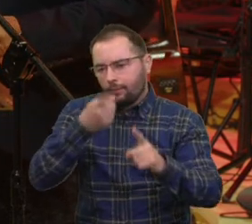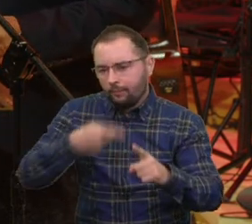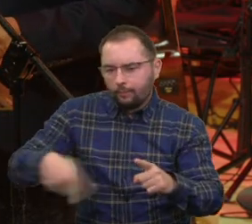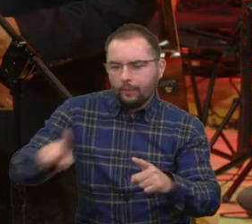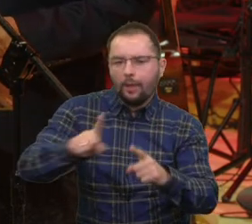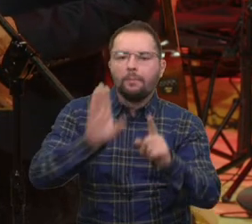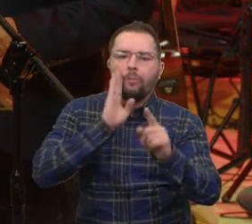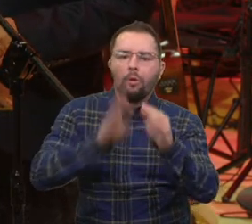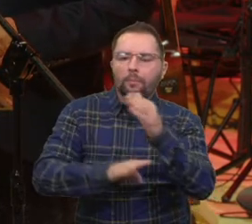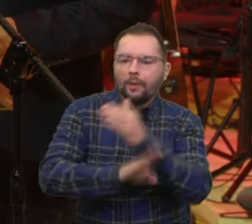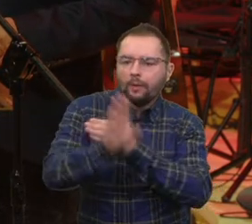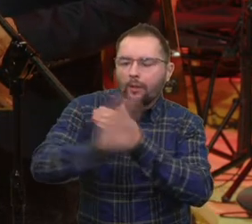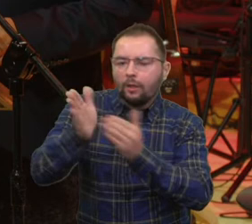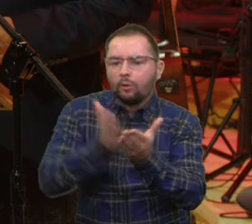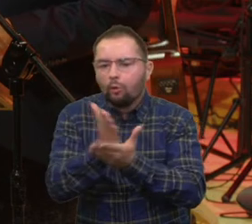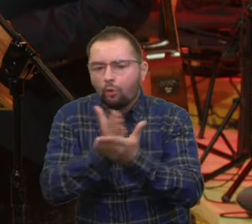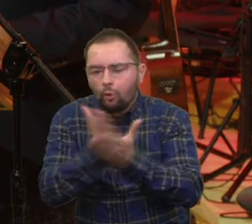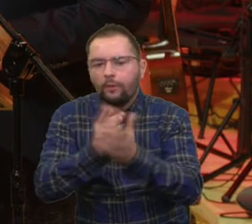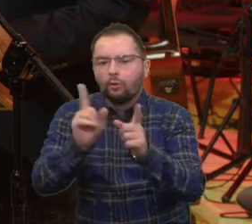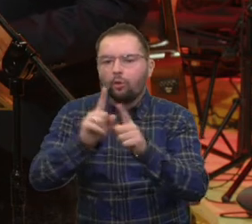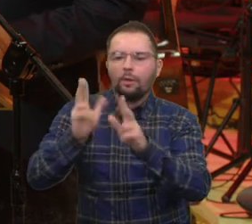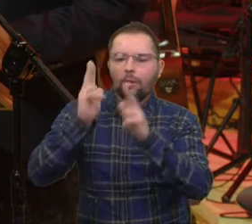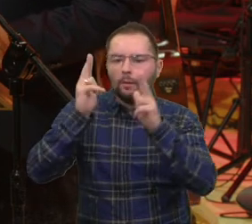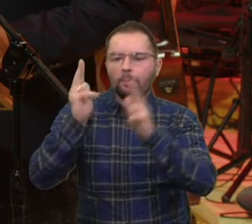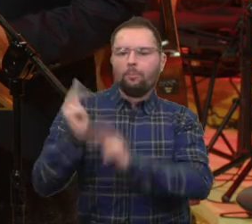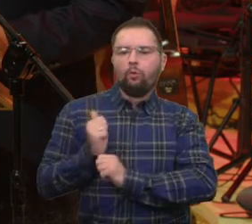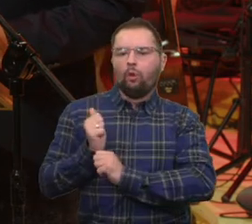wszystkich przedstawicieli służb mundurowych.